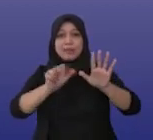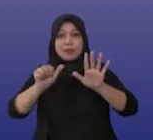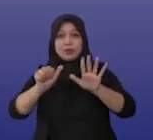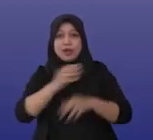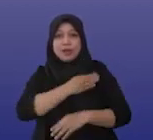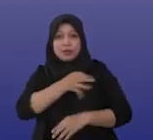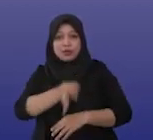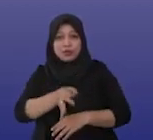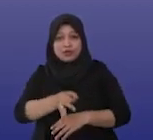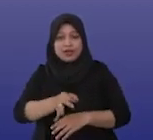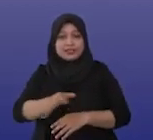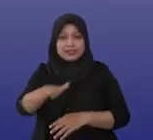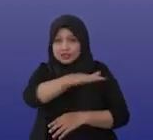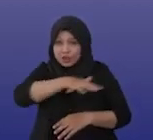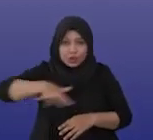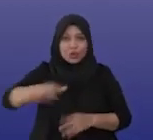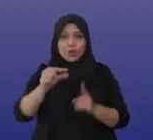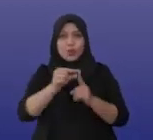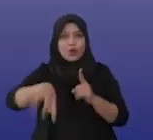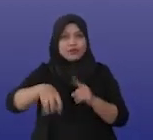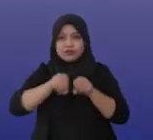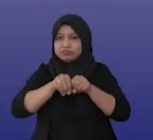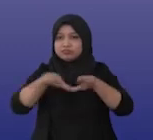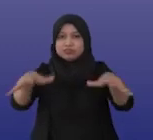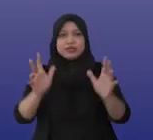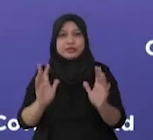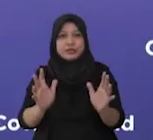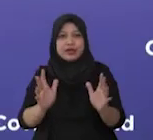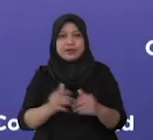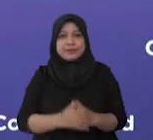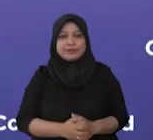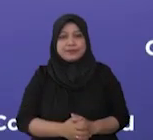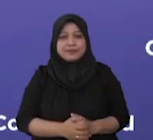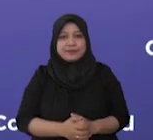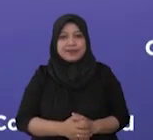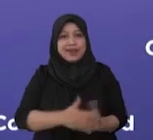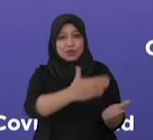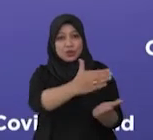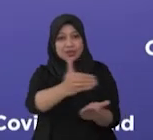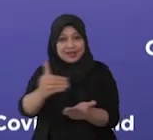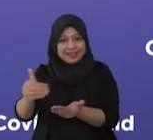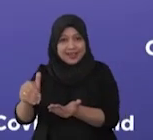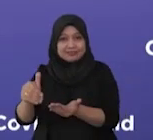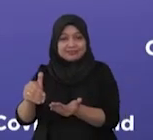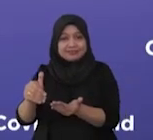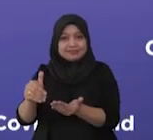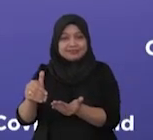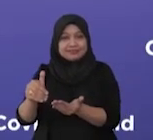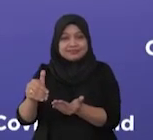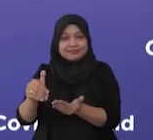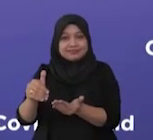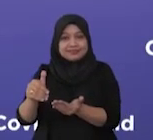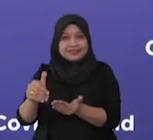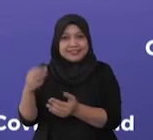terdampak di seluruh provinsi di kita saudara-saudara inilah gambaran yang kemudian kita dapatkan dari apa